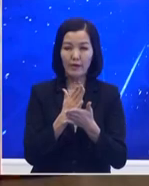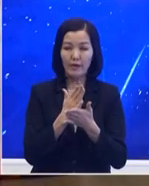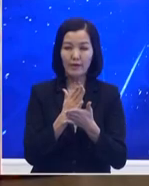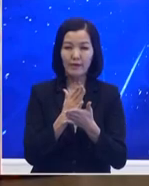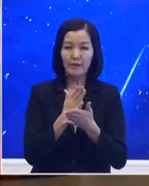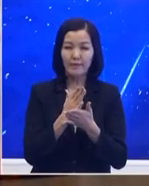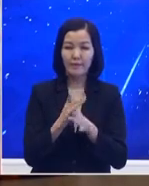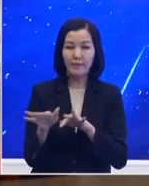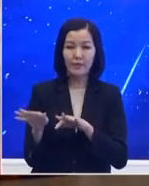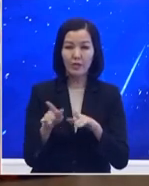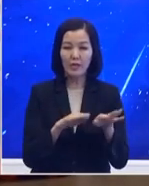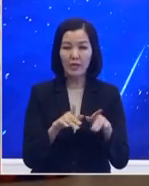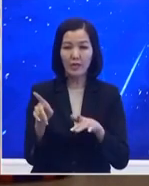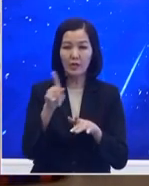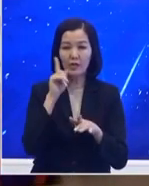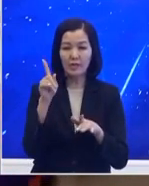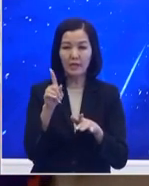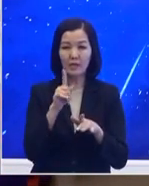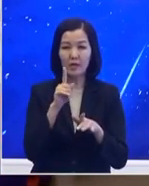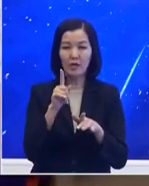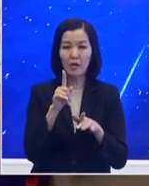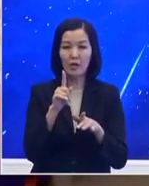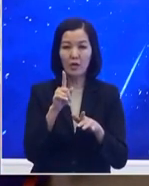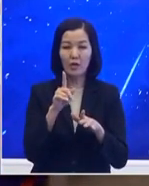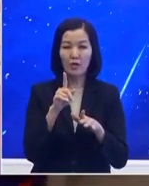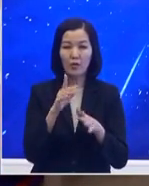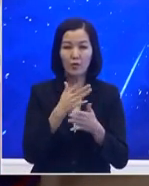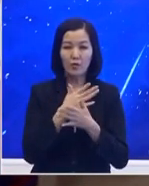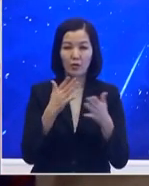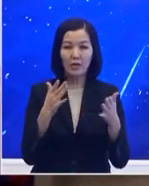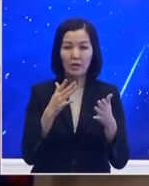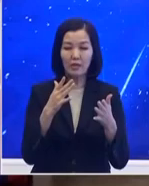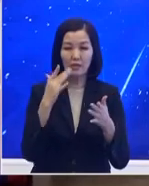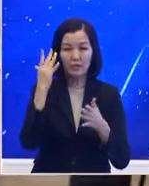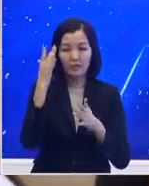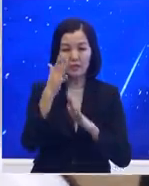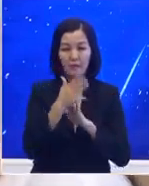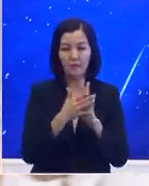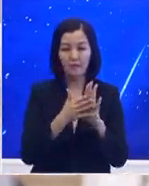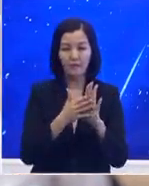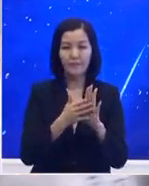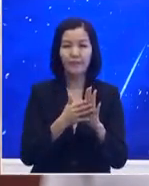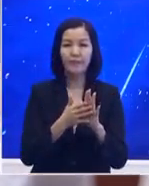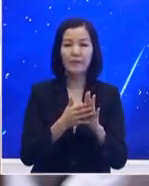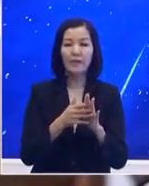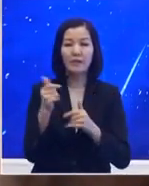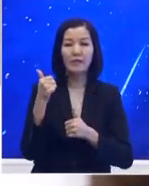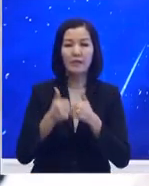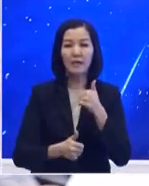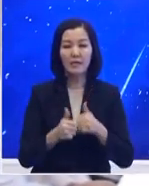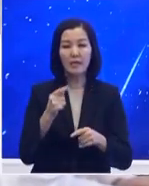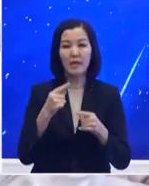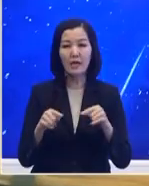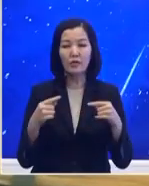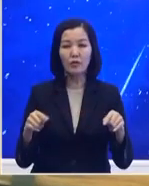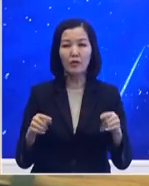шаралар жас ұрпаққа үлгі өнеге тәрбие береді деген ойдамыз. Әдеби сайысқа әртүрлі мамандықтан